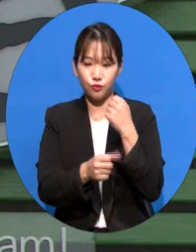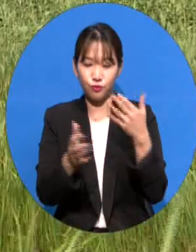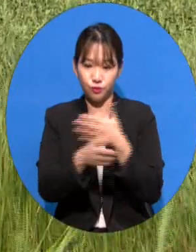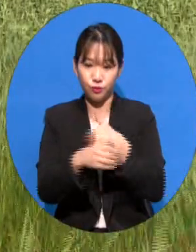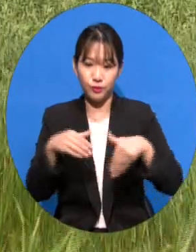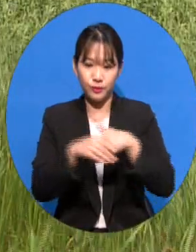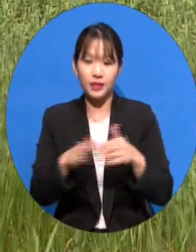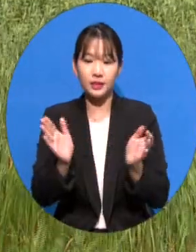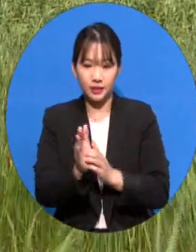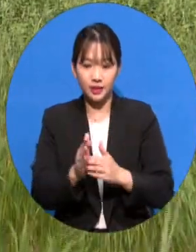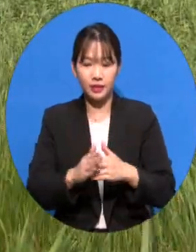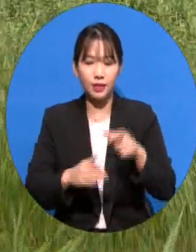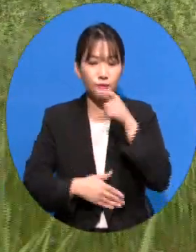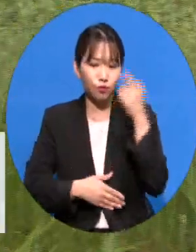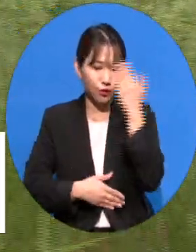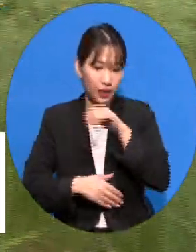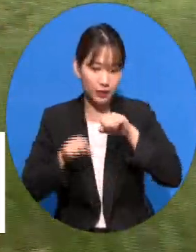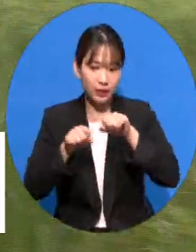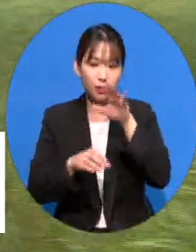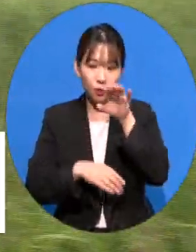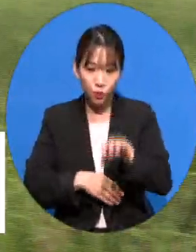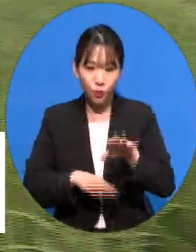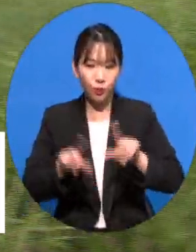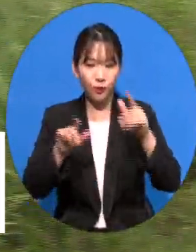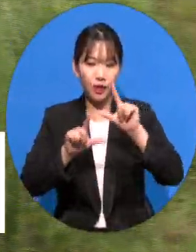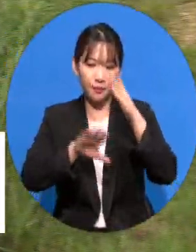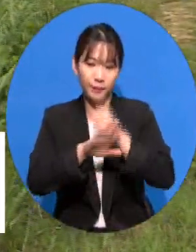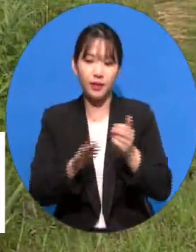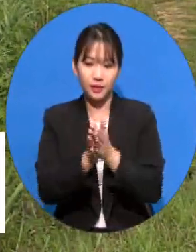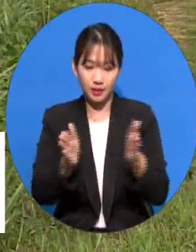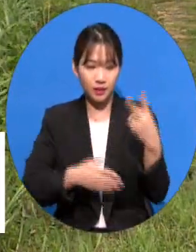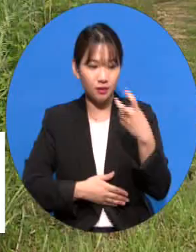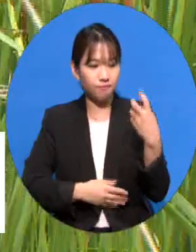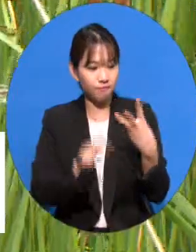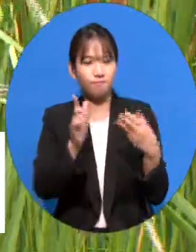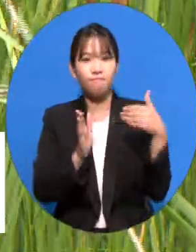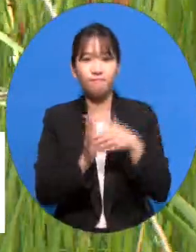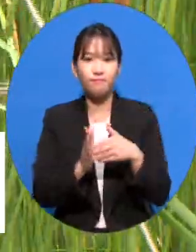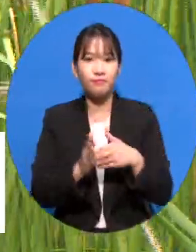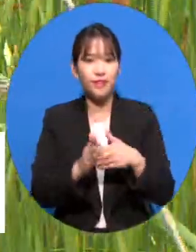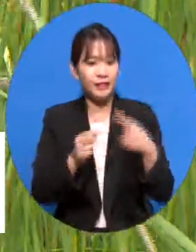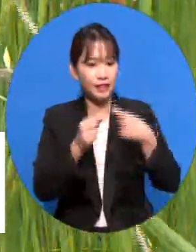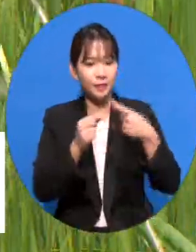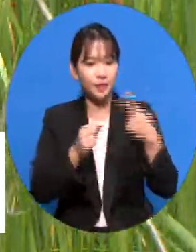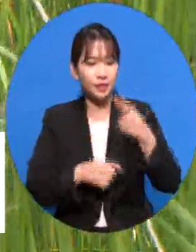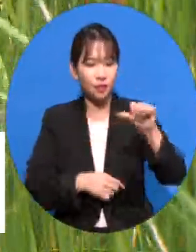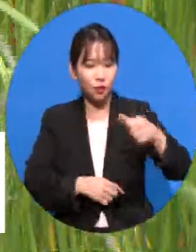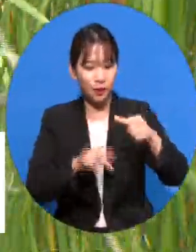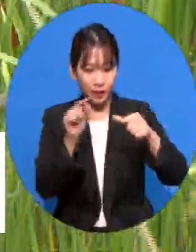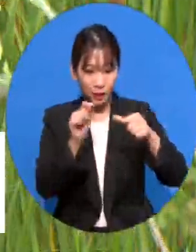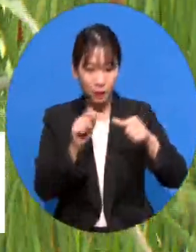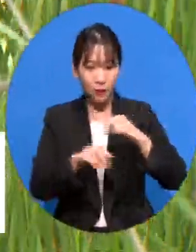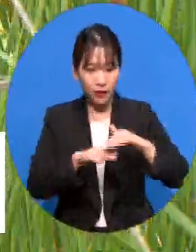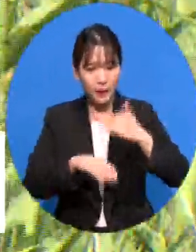것입니다. 하수처리장은 올해 연말쯤 착공해서 오는 2023년까지 1단계 1,500톤을